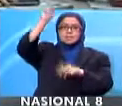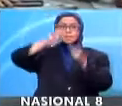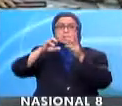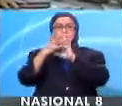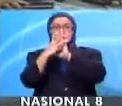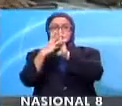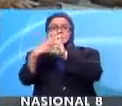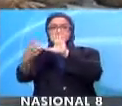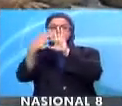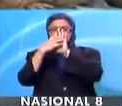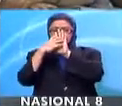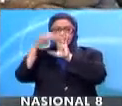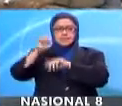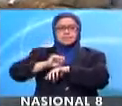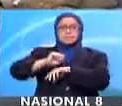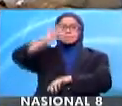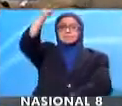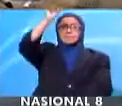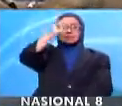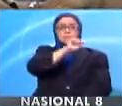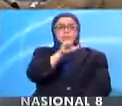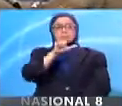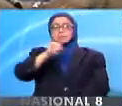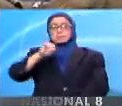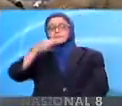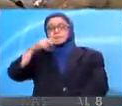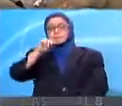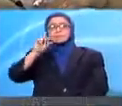imbalan pesuruh Jaya 1 Ali Hasan